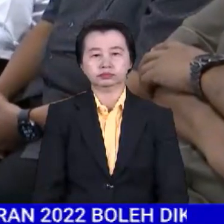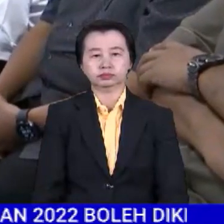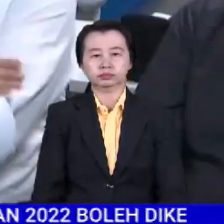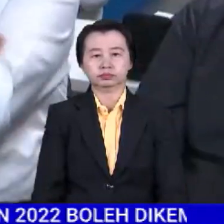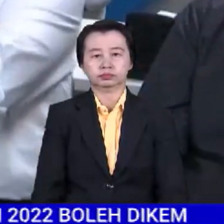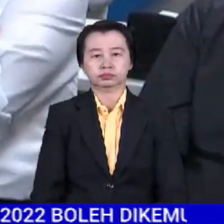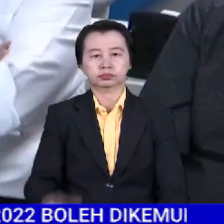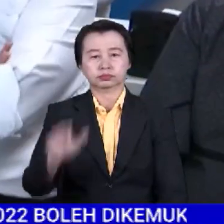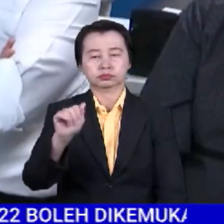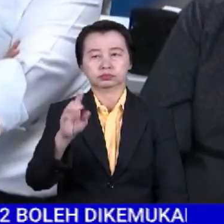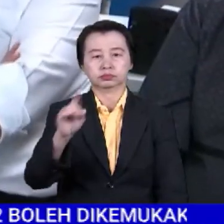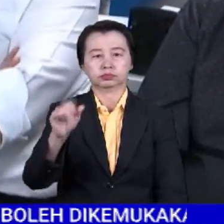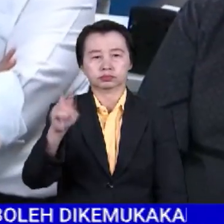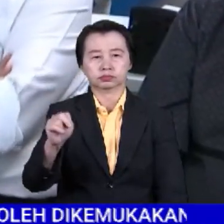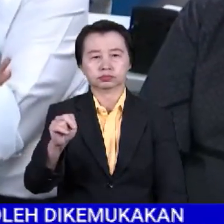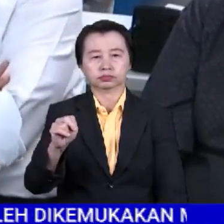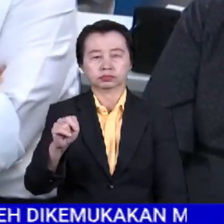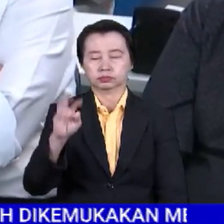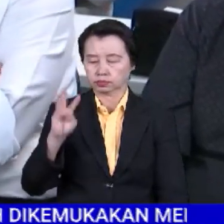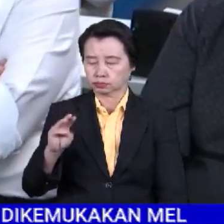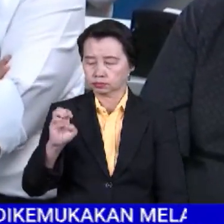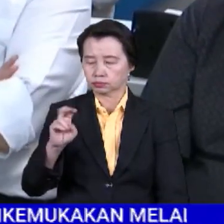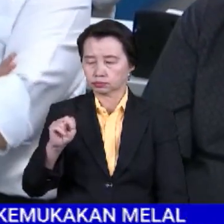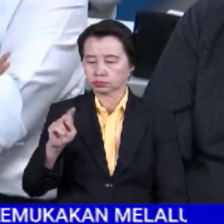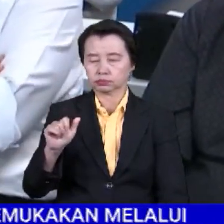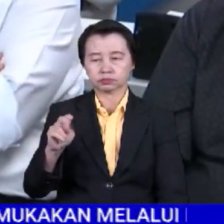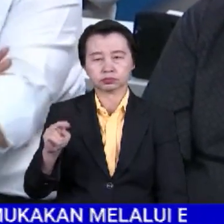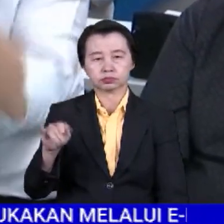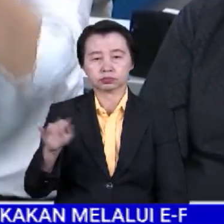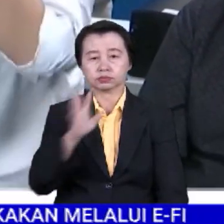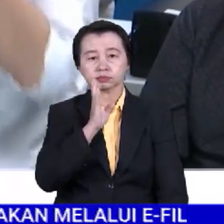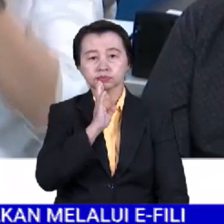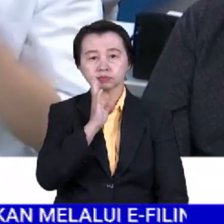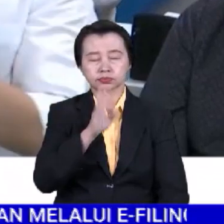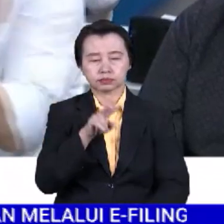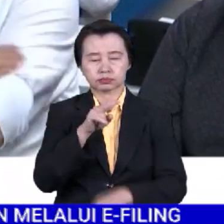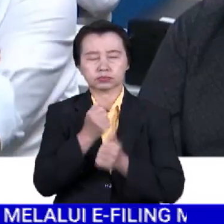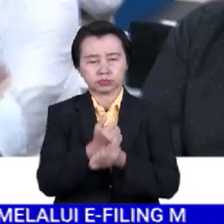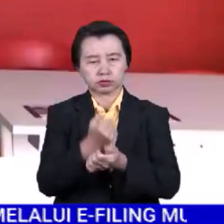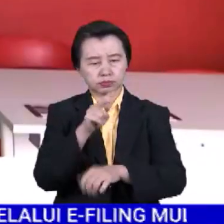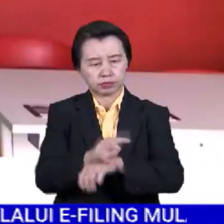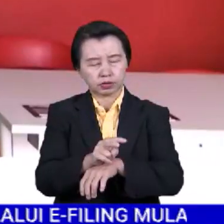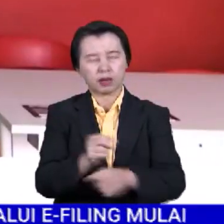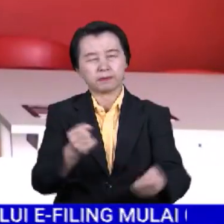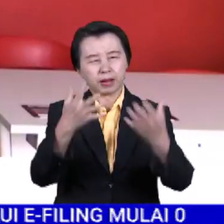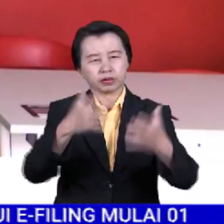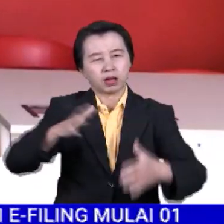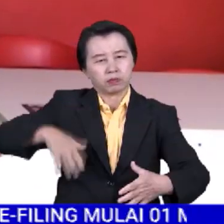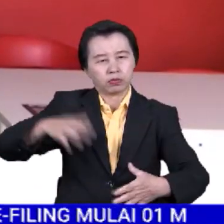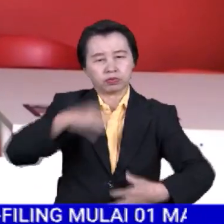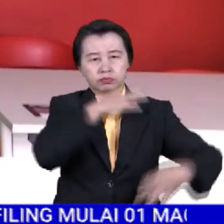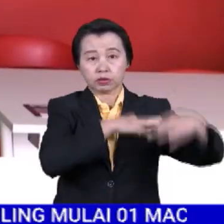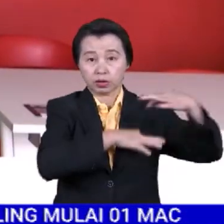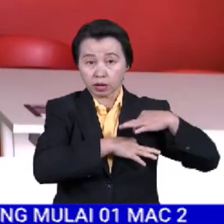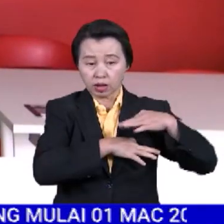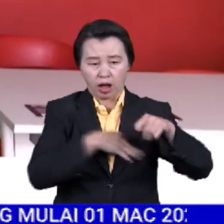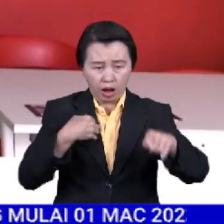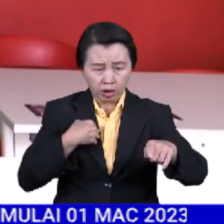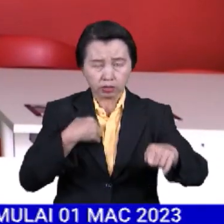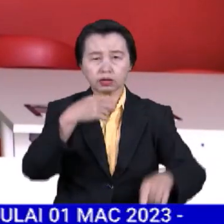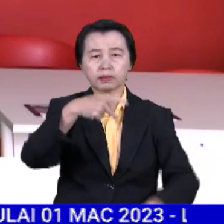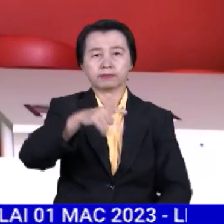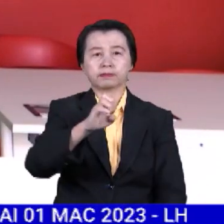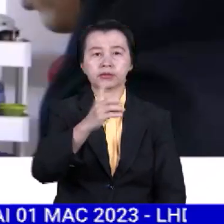Sementara itu, ADUN Suka Menanti, Datuk Zamri Yusof berkata, berdasarkan pemantauan, masih ramai yang belum memanfaatkan kewujudan